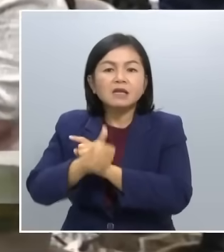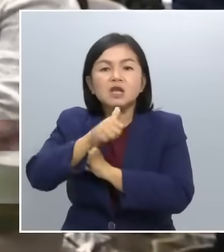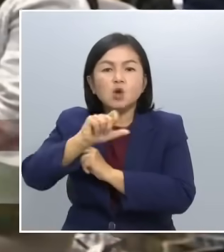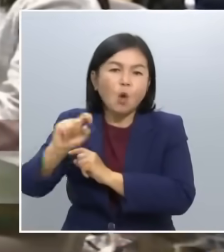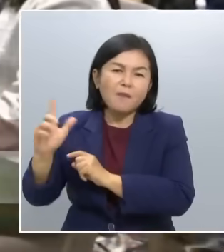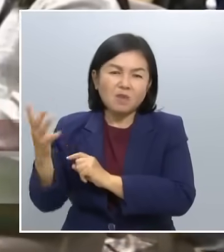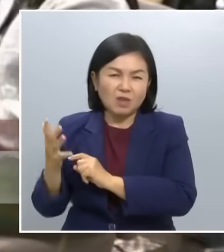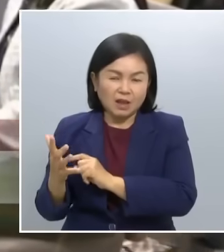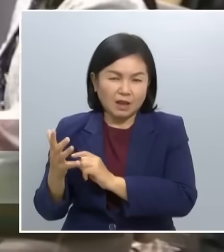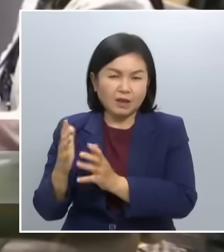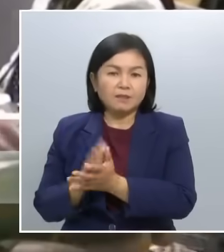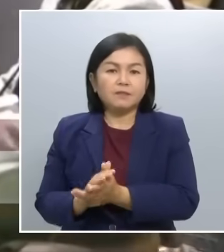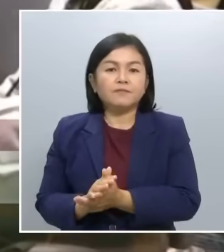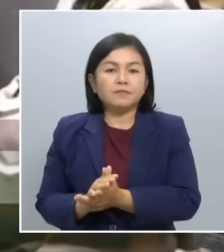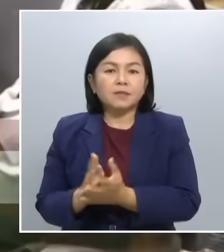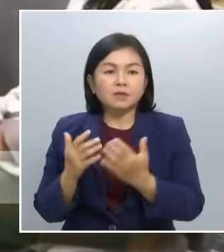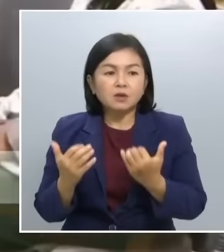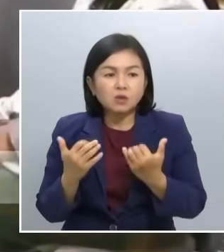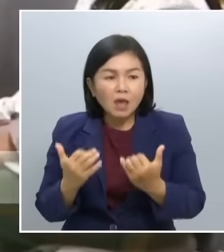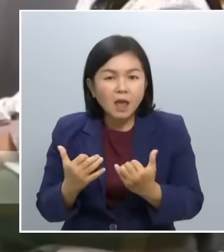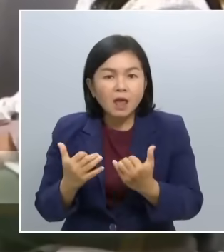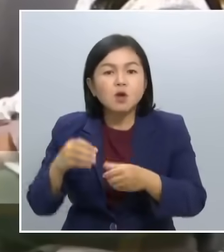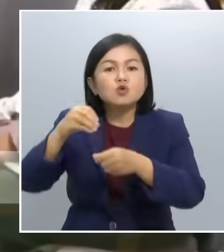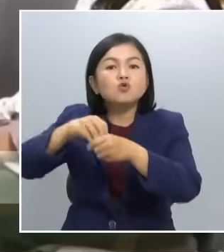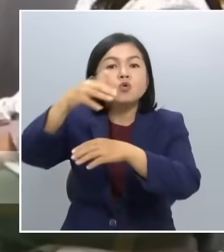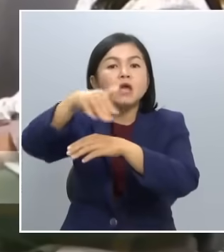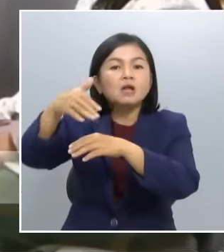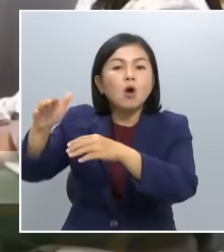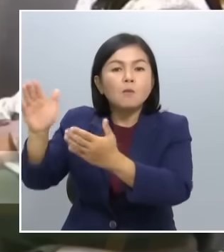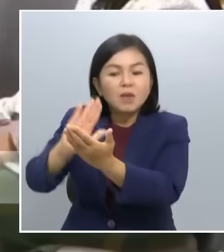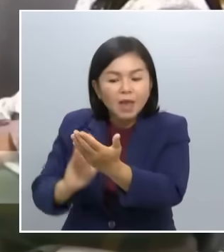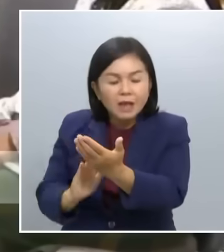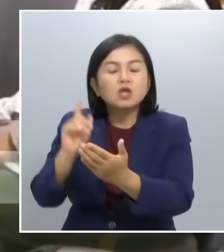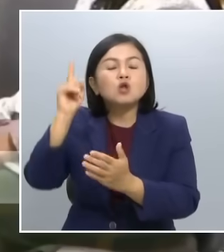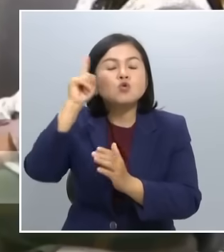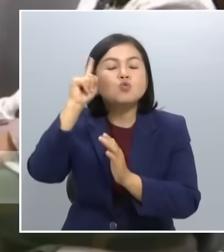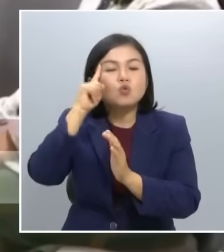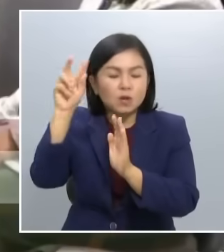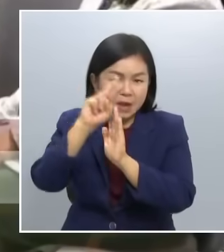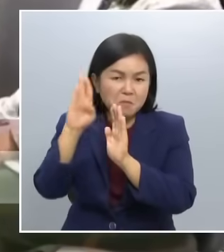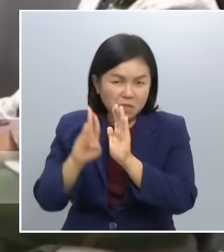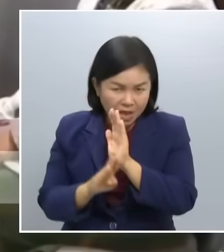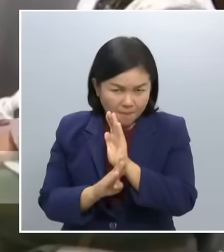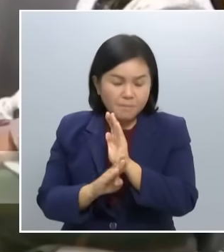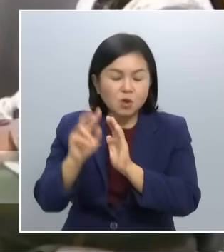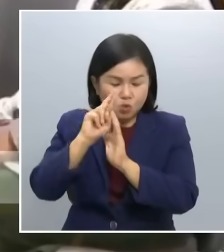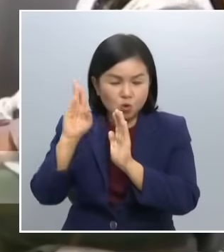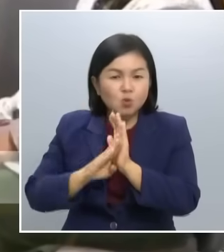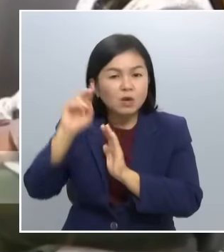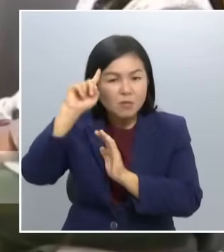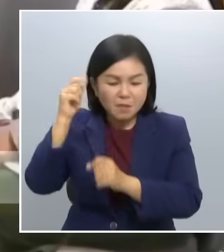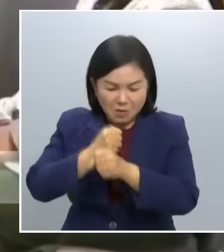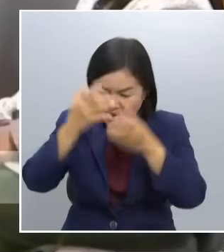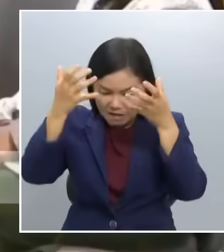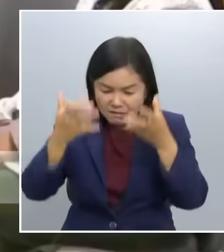อกนะอ่ะอย่างน้อยไปอยู่เมืองนอกก็ได้สอนเขาว่าจะได้มีวินัยใช่ไหม อย่างน้อยก็คือจะต้องมีวินัยค ือทำงานหนัก